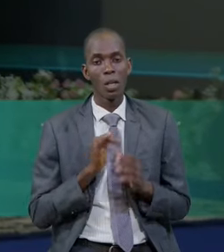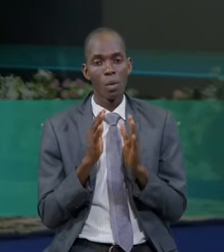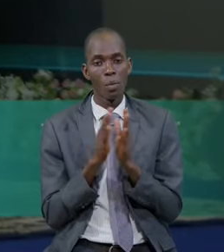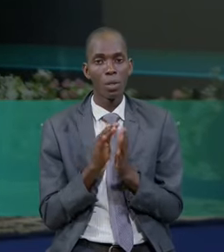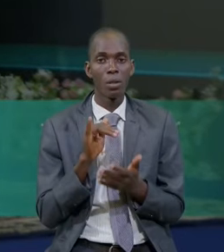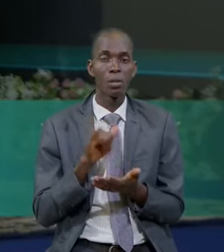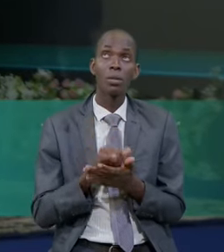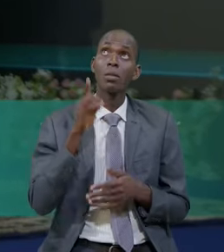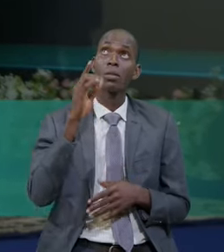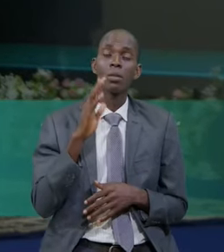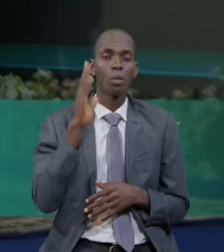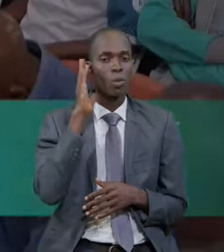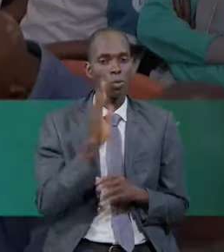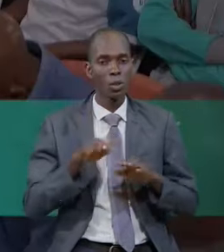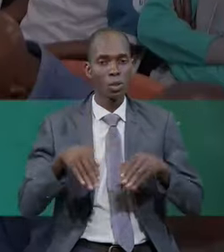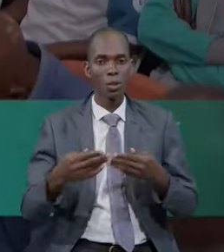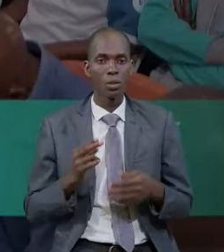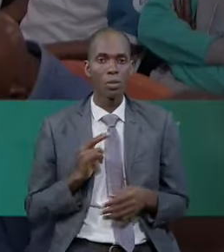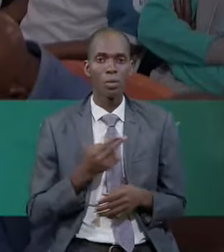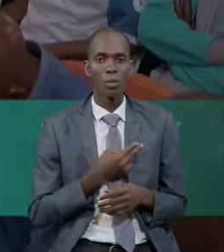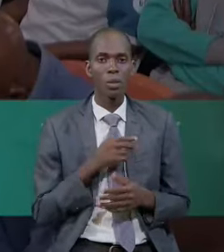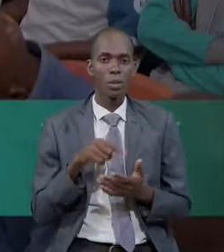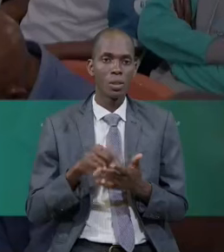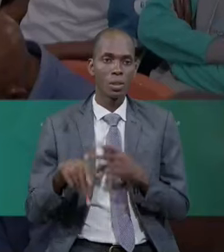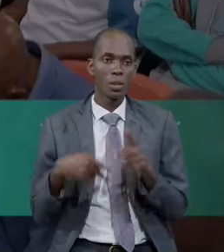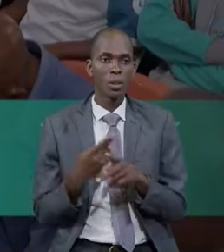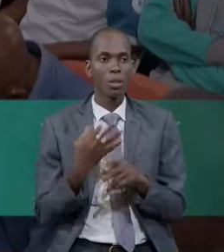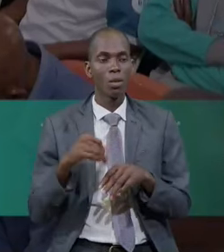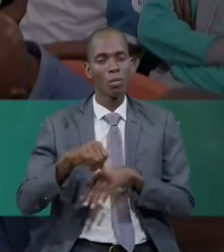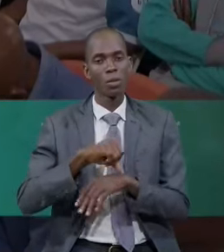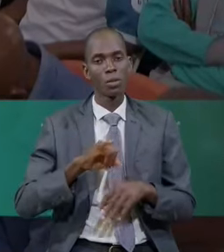que Dieu nous accorde ce type d'onction.